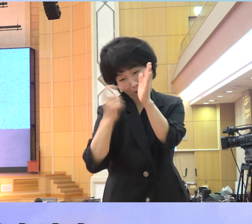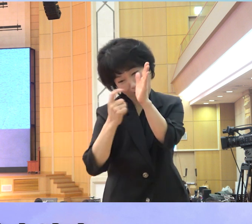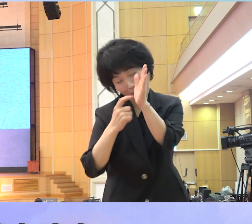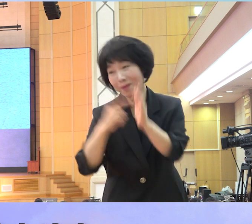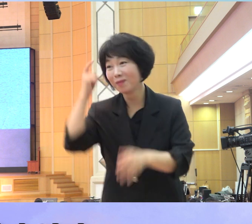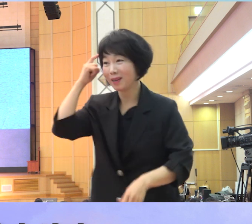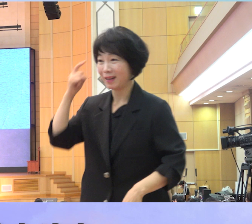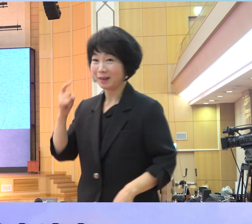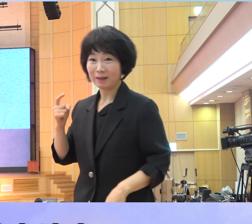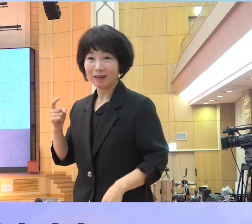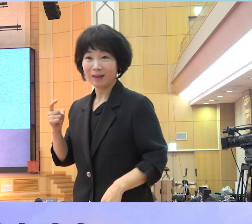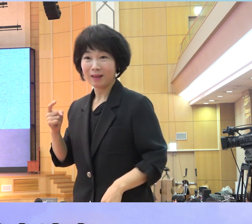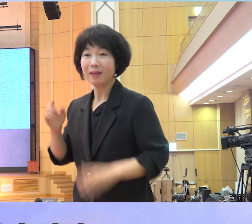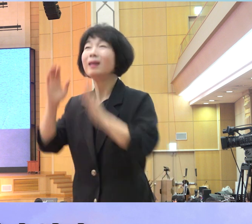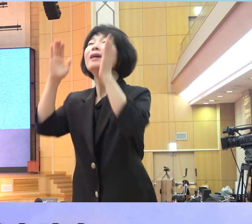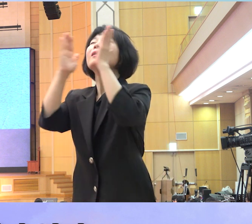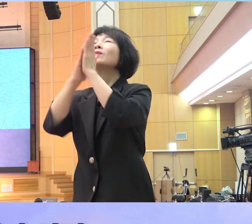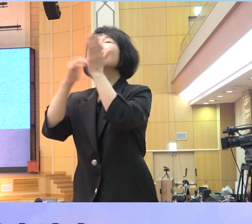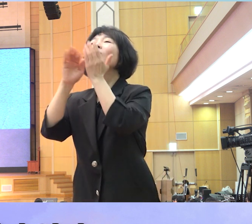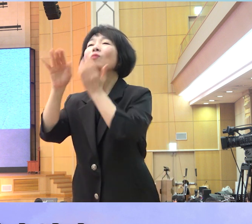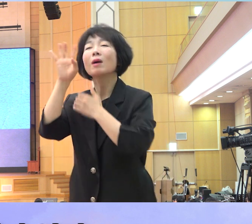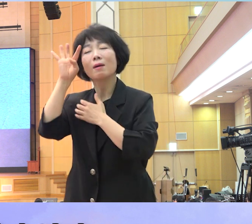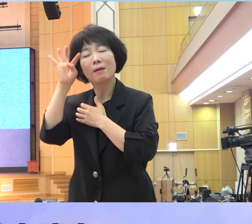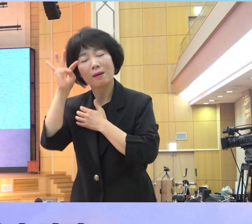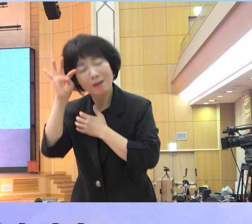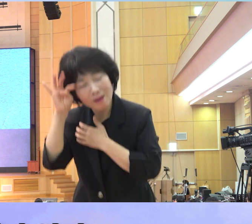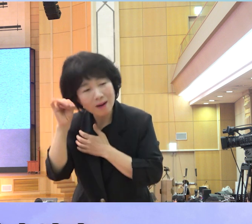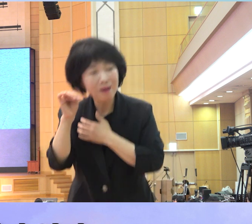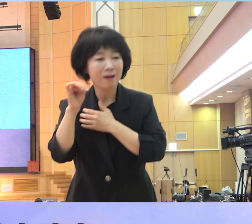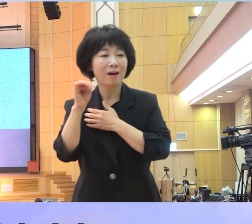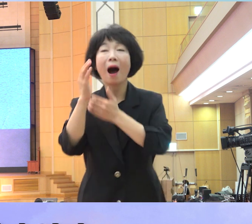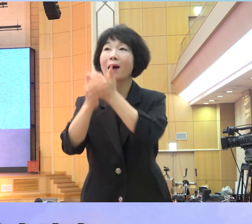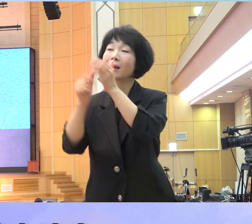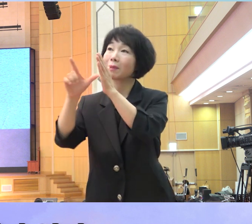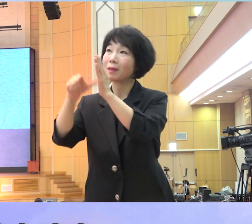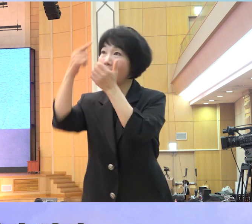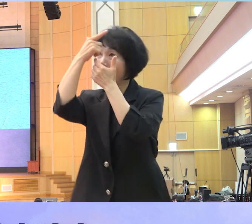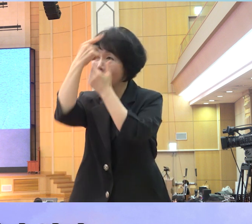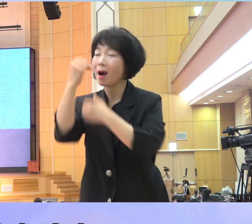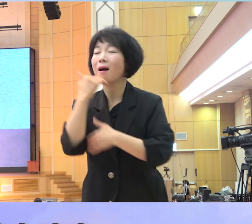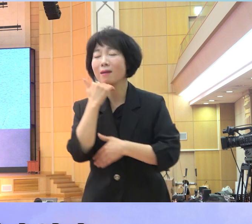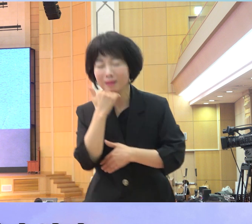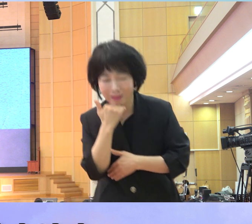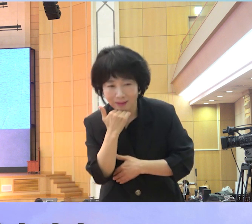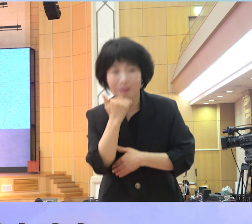돼. 막 그러면서 온갖 것을 다 끄집어내거든요.